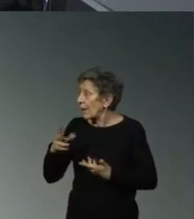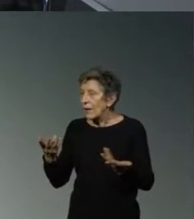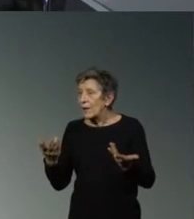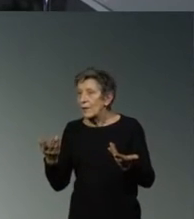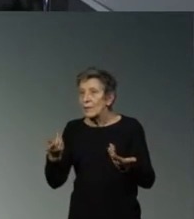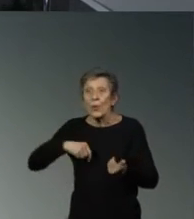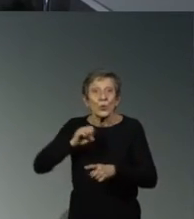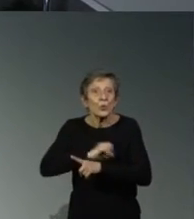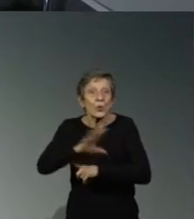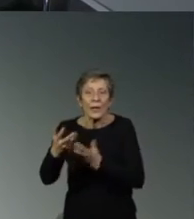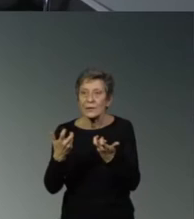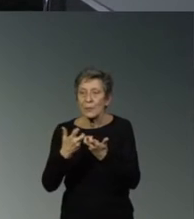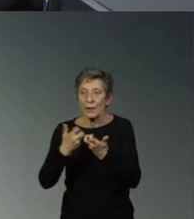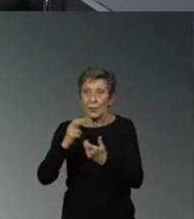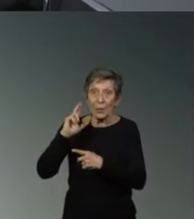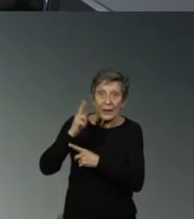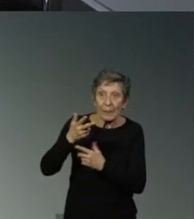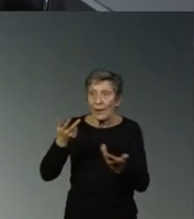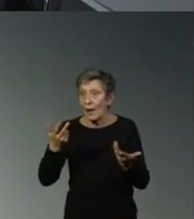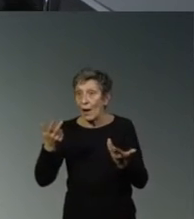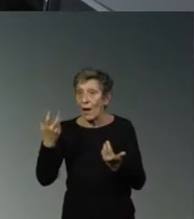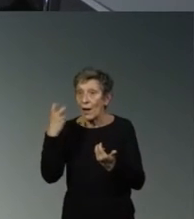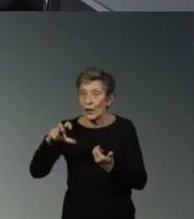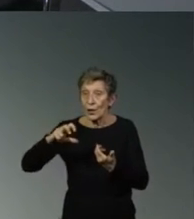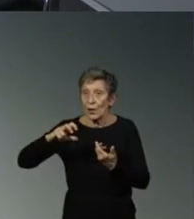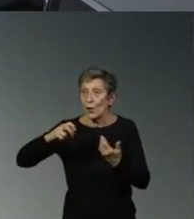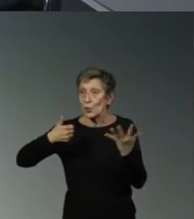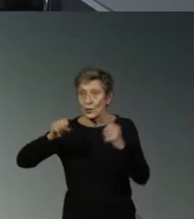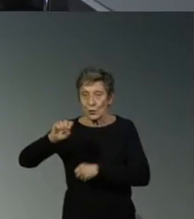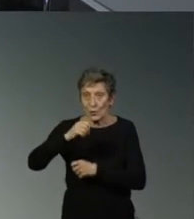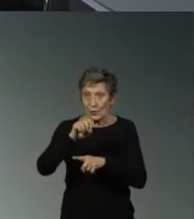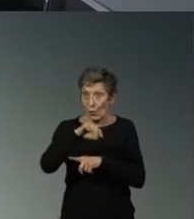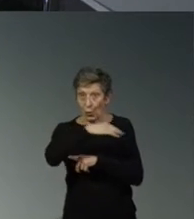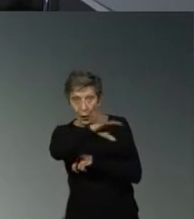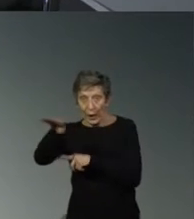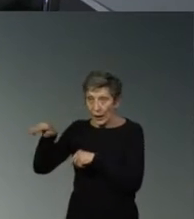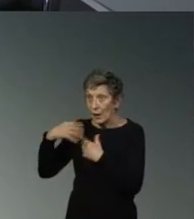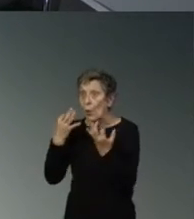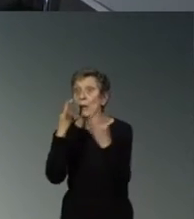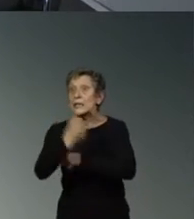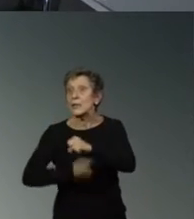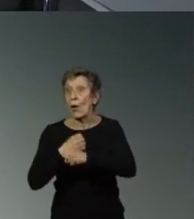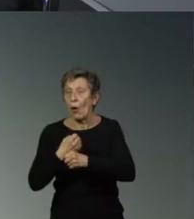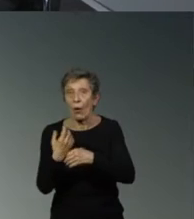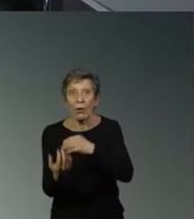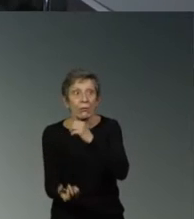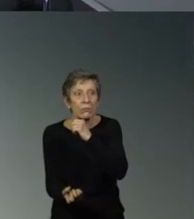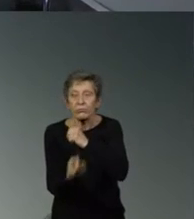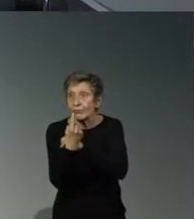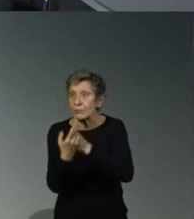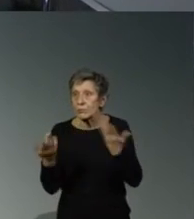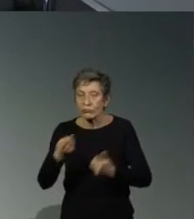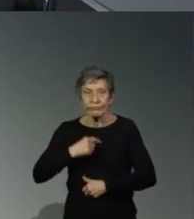virtuelle et les caméras à 360 degrés, les casques à 360 degrés sont apparus il y a à peu près 10 ans, on s'est tous dit que le